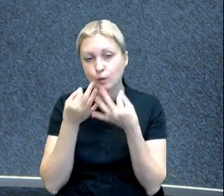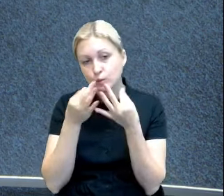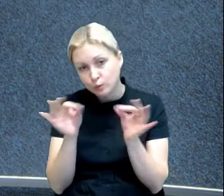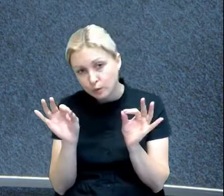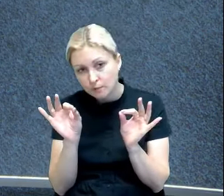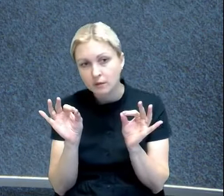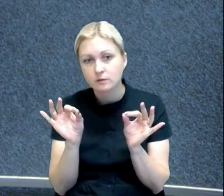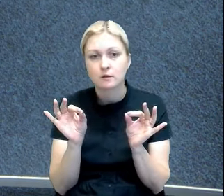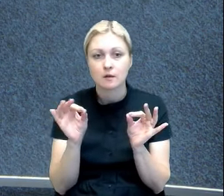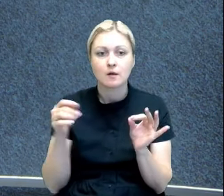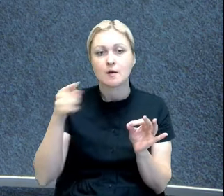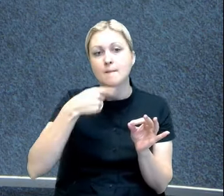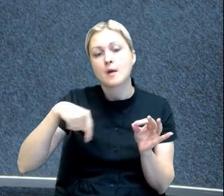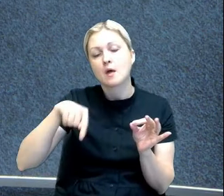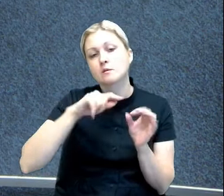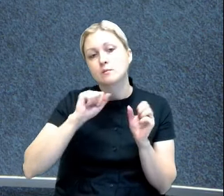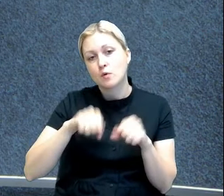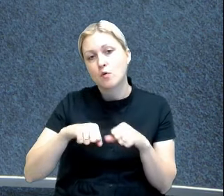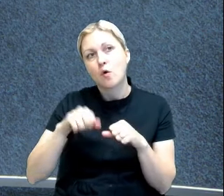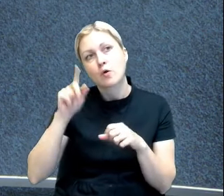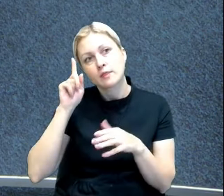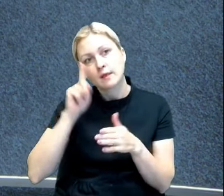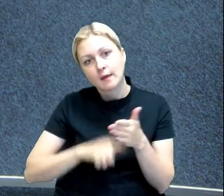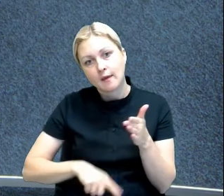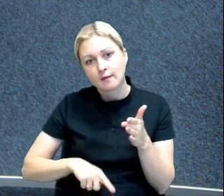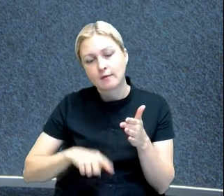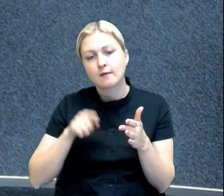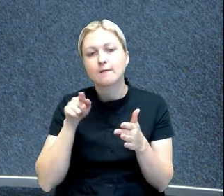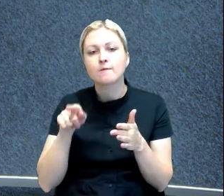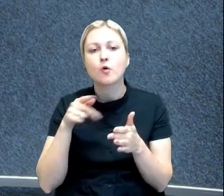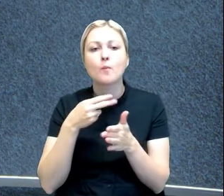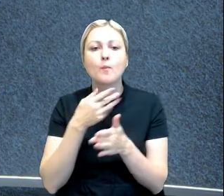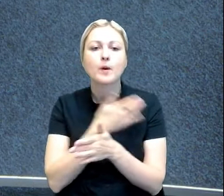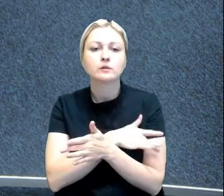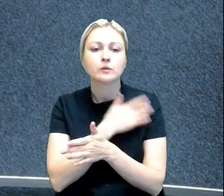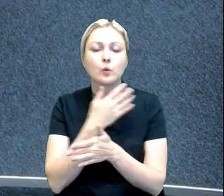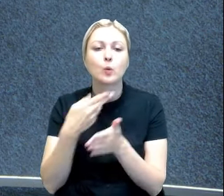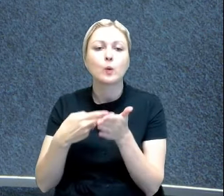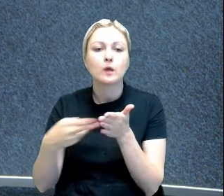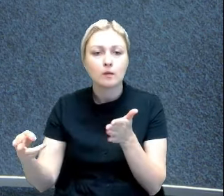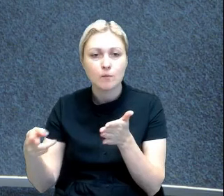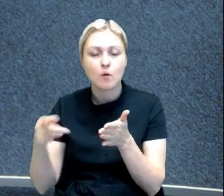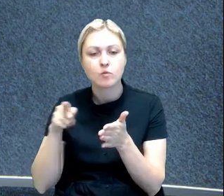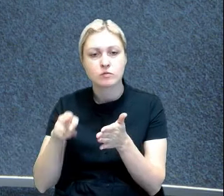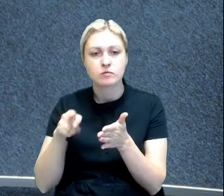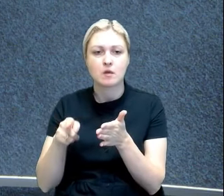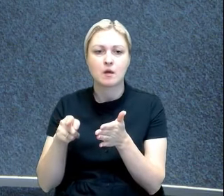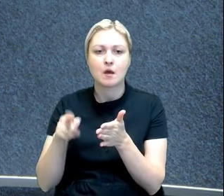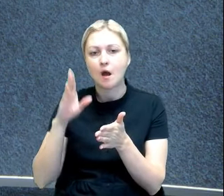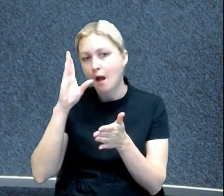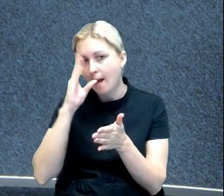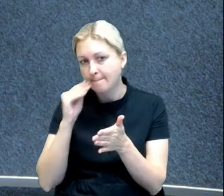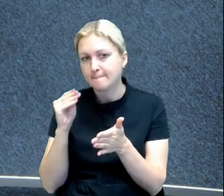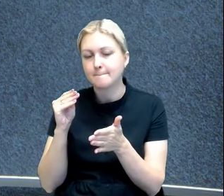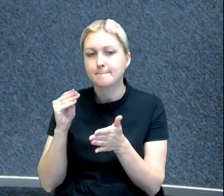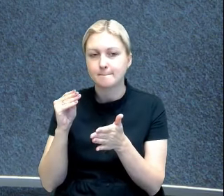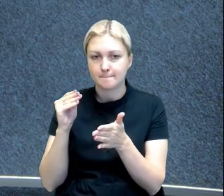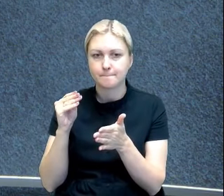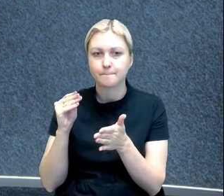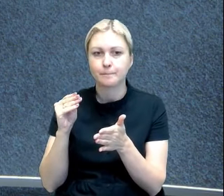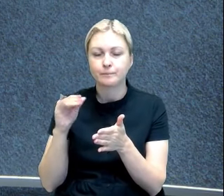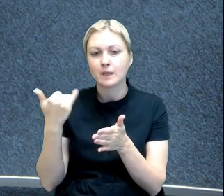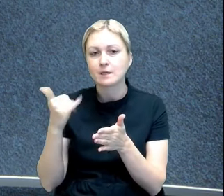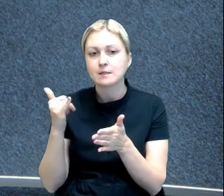ir galima tikėtis kad ši paslaugų įmonė sugebės išvesti sudaryti tokias